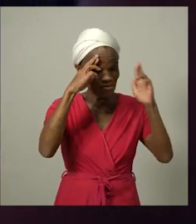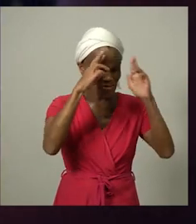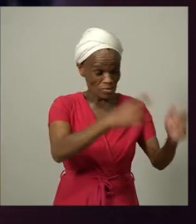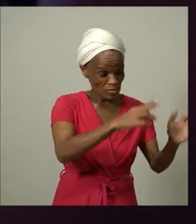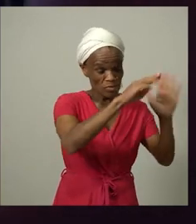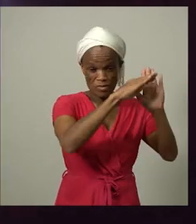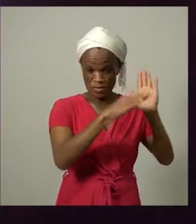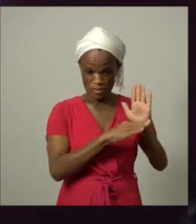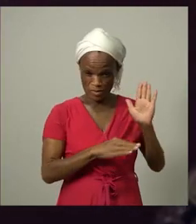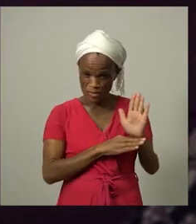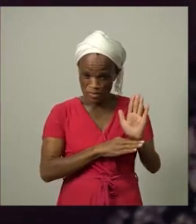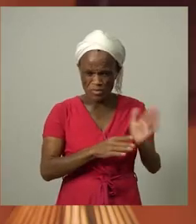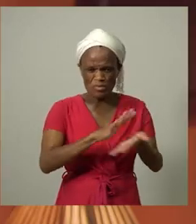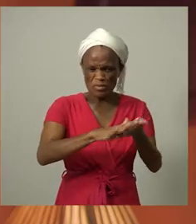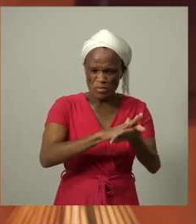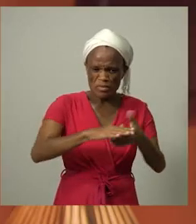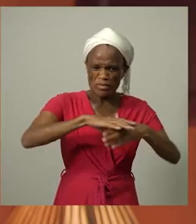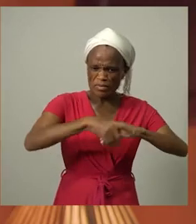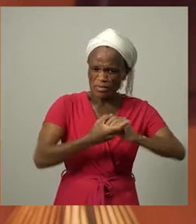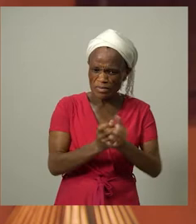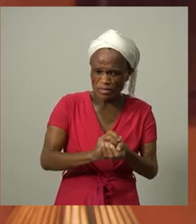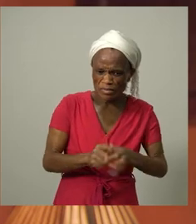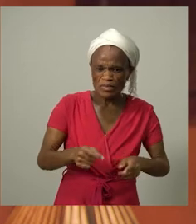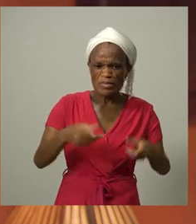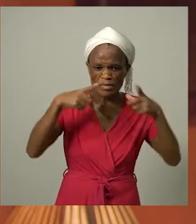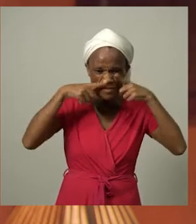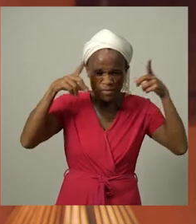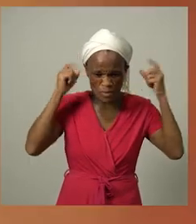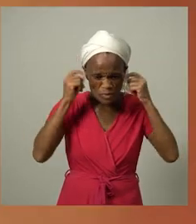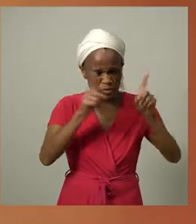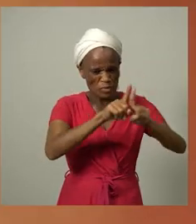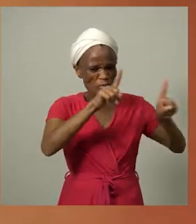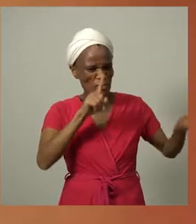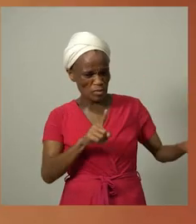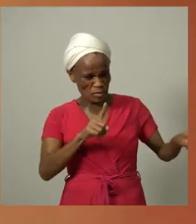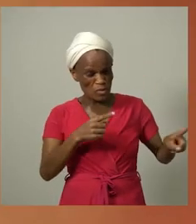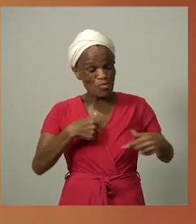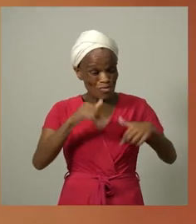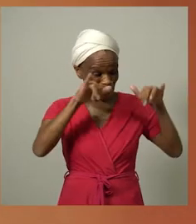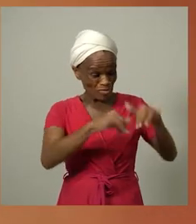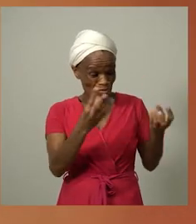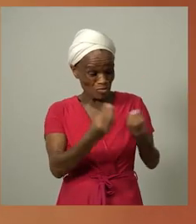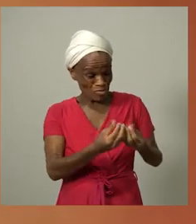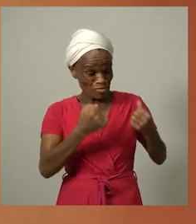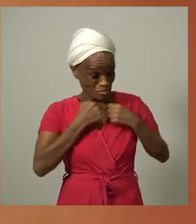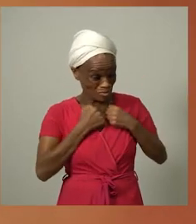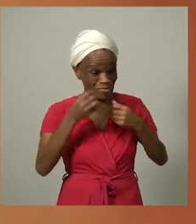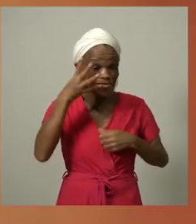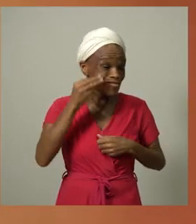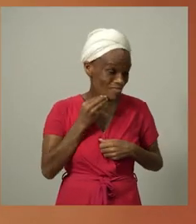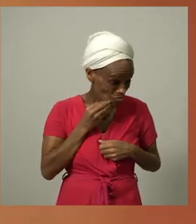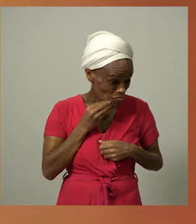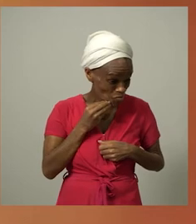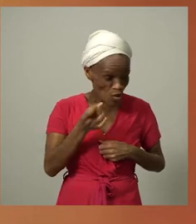Imigomo yokugezandla, ukusanitize, ukugqama amazwi. Nokuthi si social distance. Sinehlala nabazali, sihlala nogogo. Siyakhohlwa